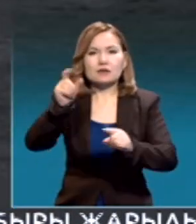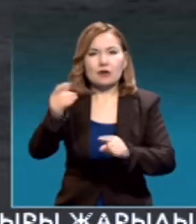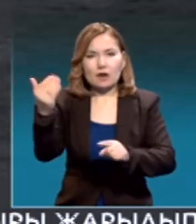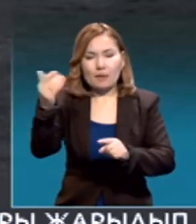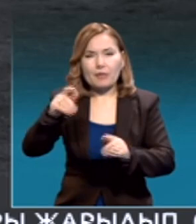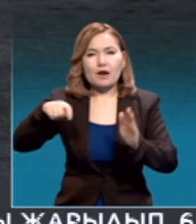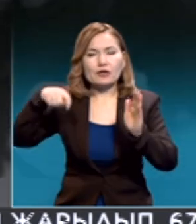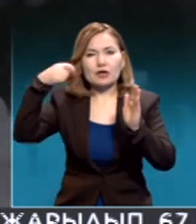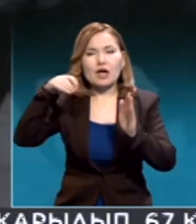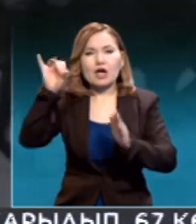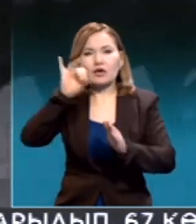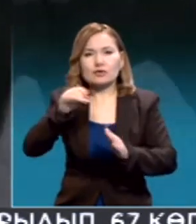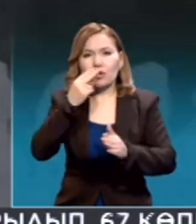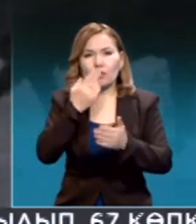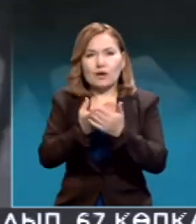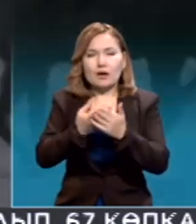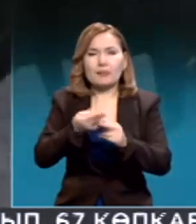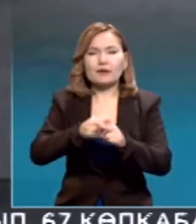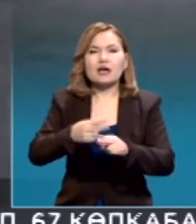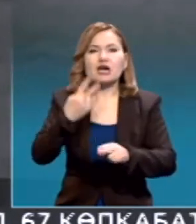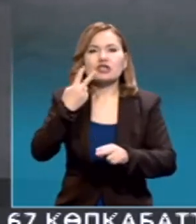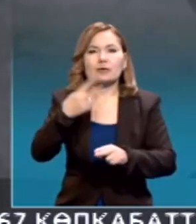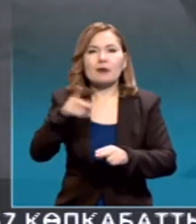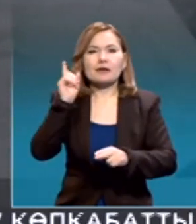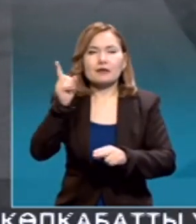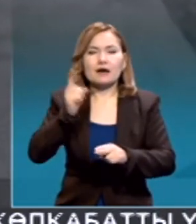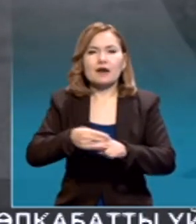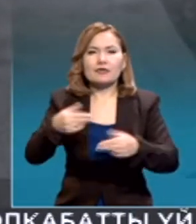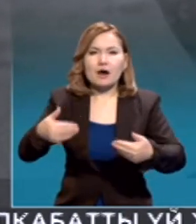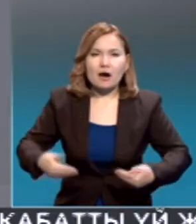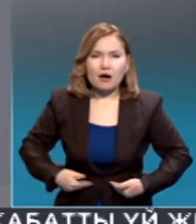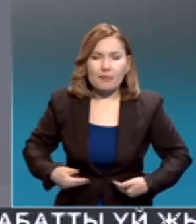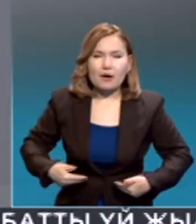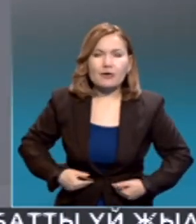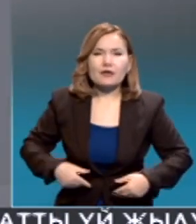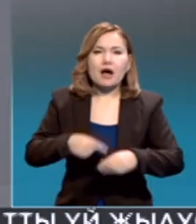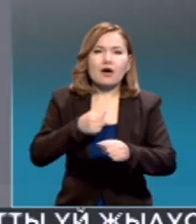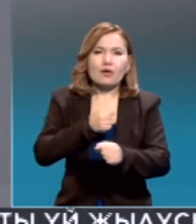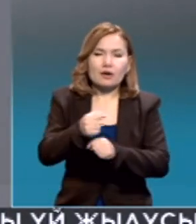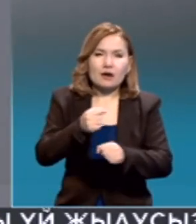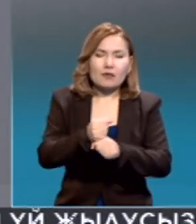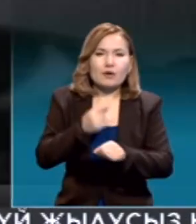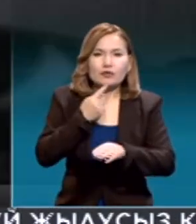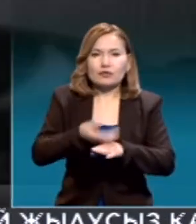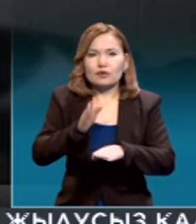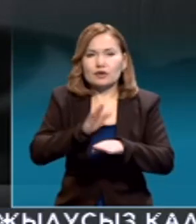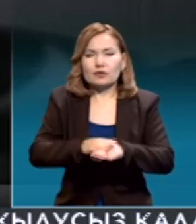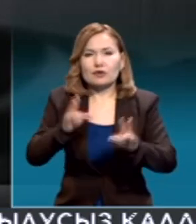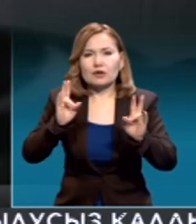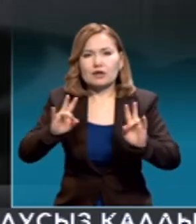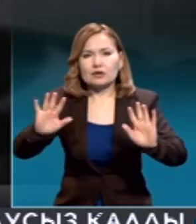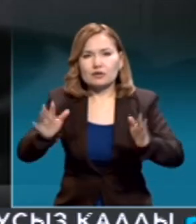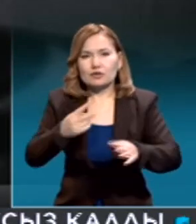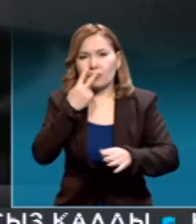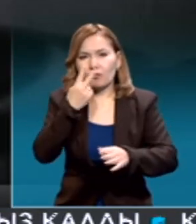көрсете білген. Фильмде 20-шы ғасырдың басындағы ашаршылық, қуғын-сүргін сияқты қиын кезеңдер